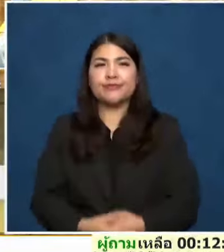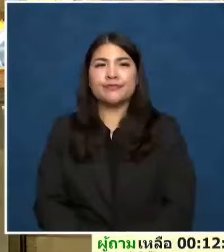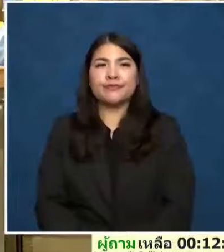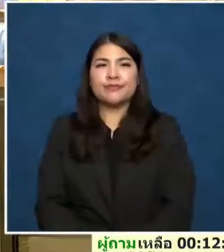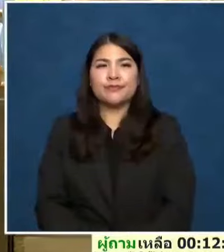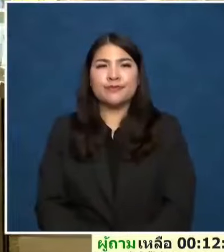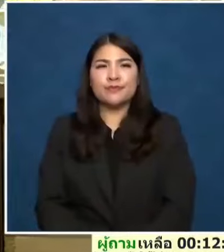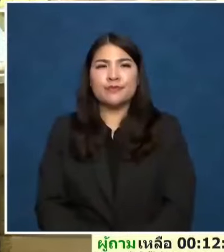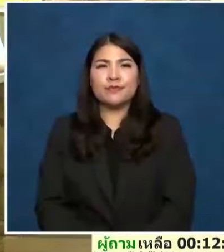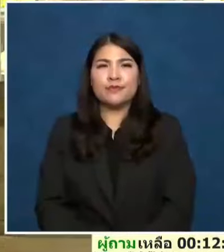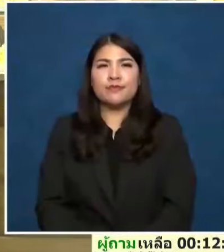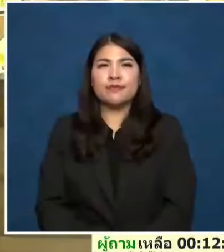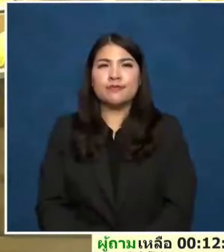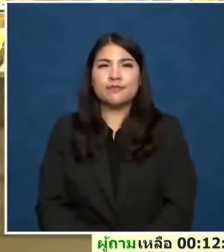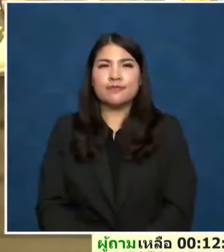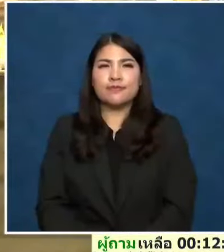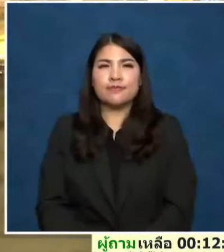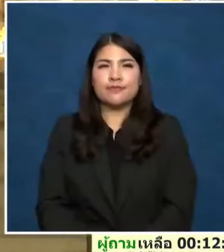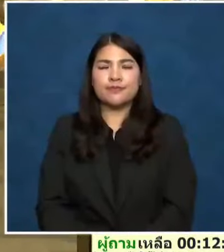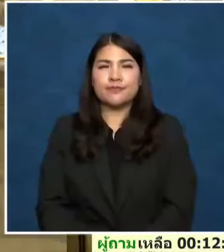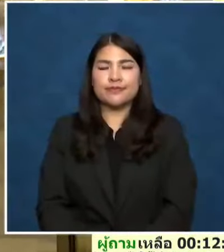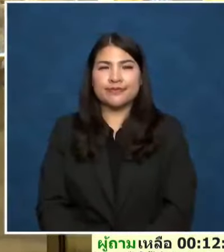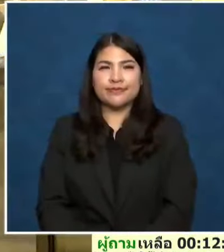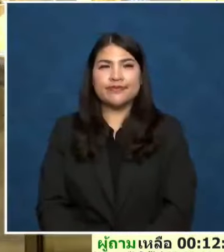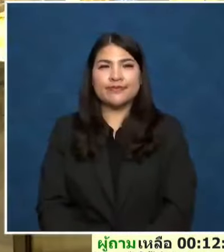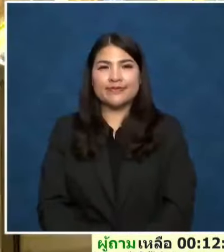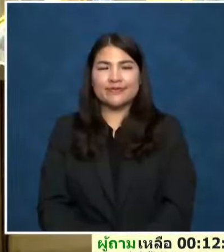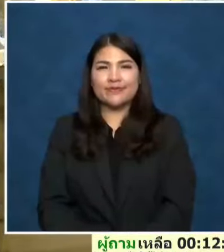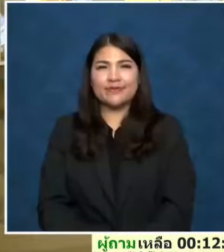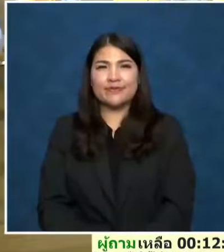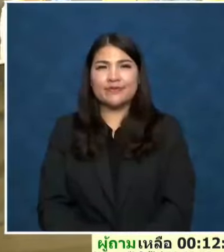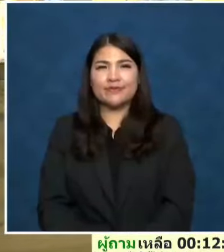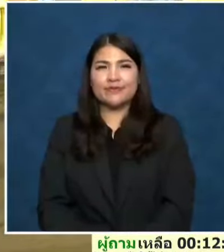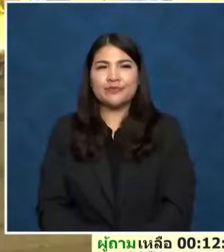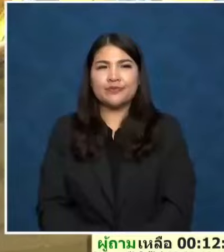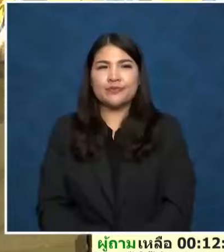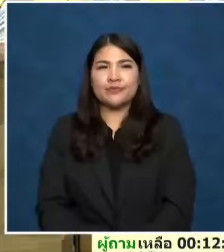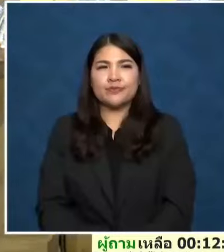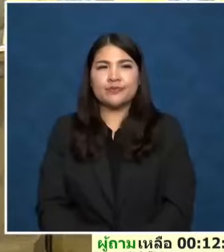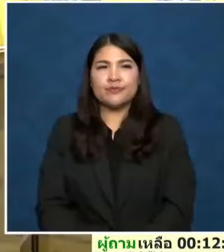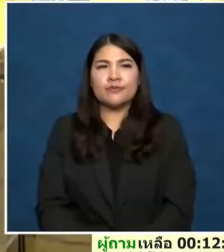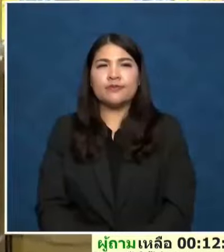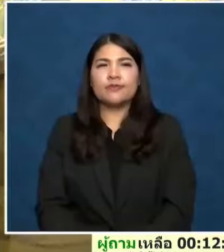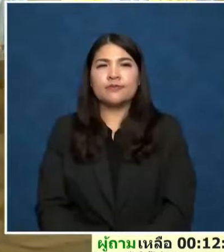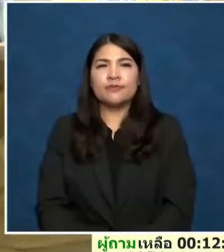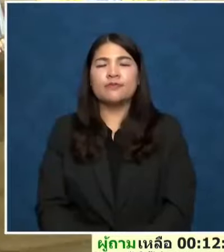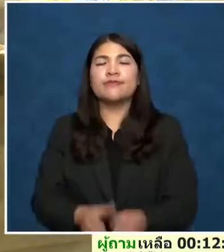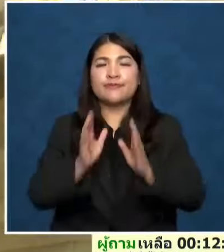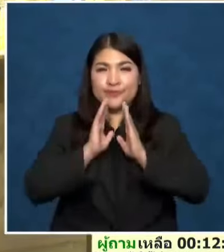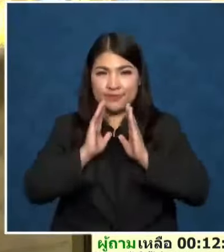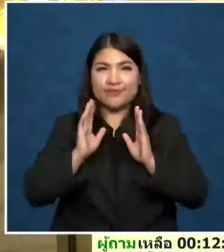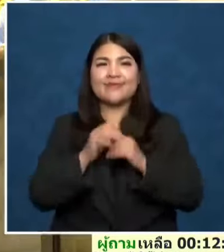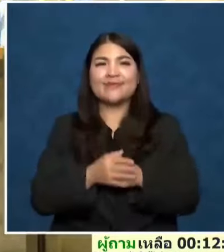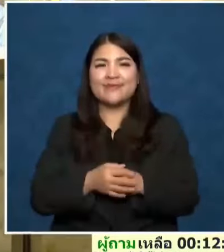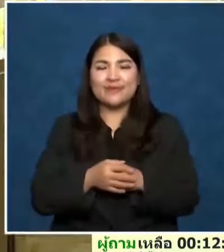ขอบคุณค่ะ ท่านประทานต่คำถามที่สองของท่านสมาชิผู้ทร